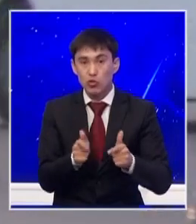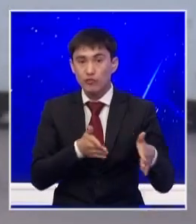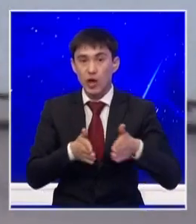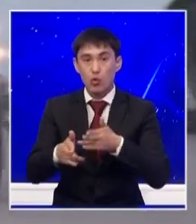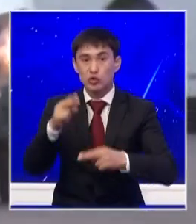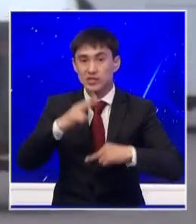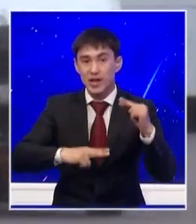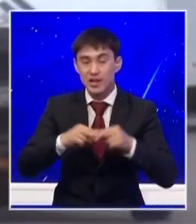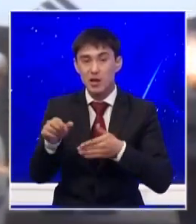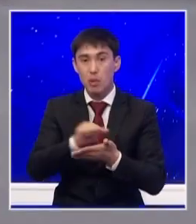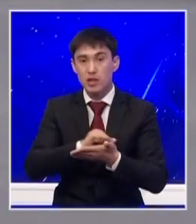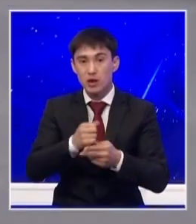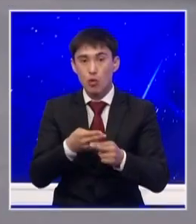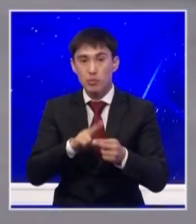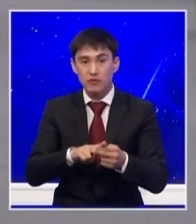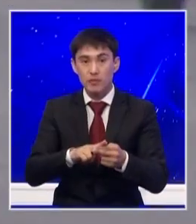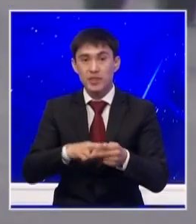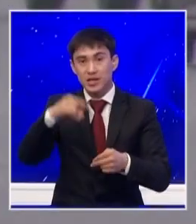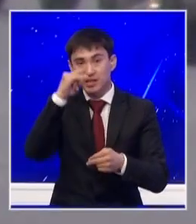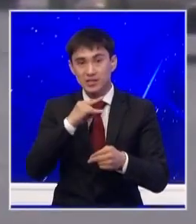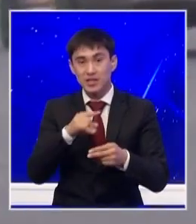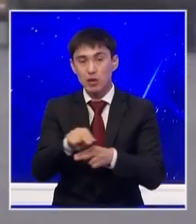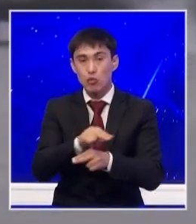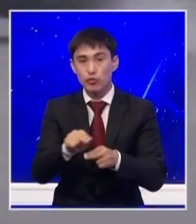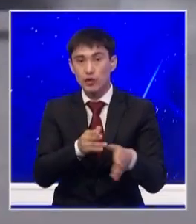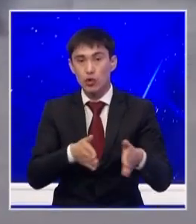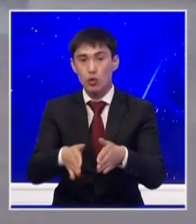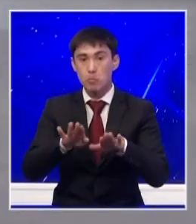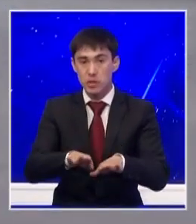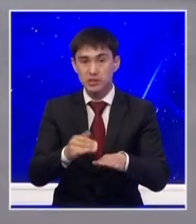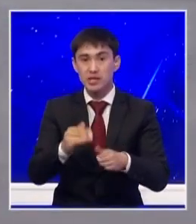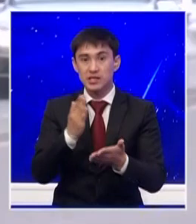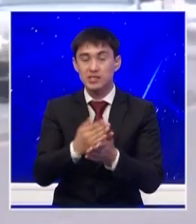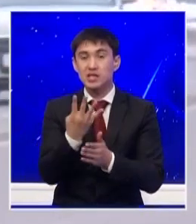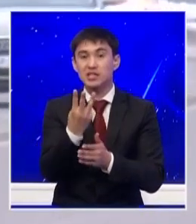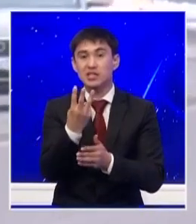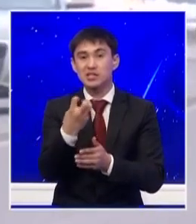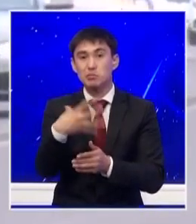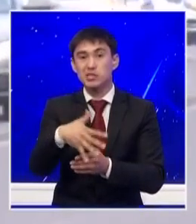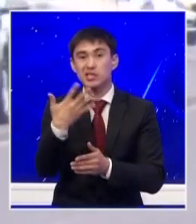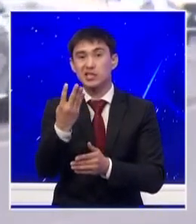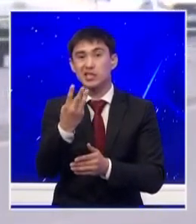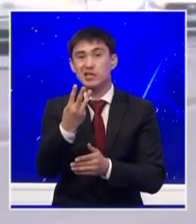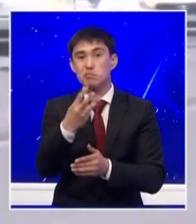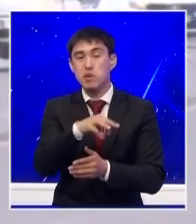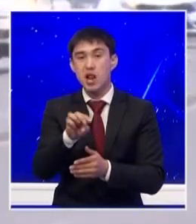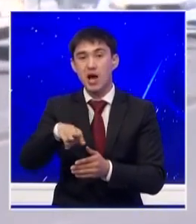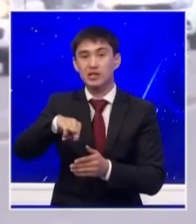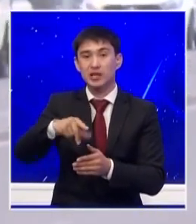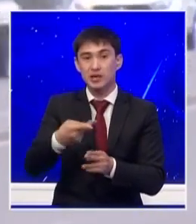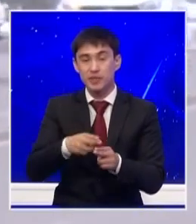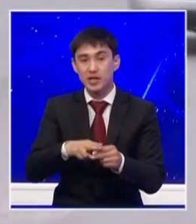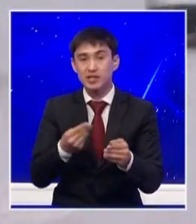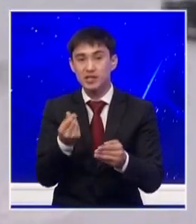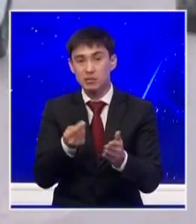дорожно-строительных материалов Кроме того в Казахстане на ремонт дорог местного значения предусмотрено 353 миллиарда тенге на